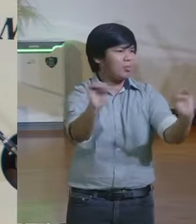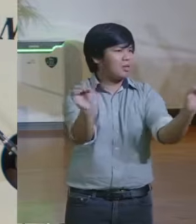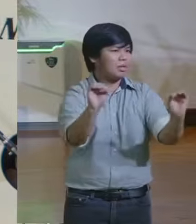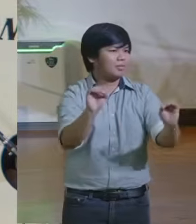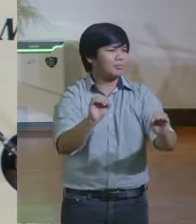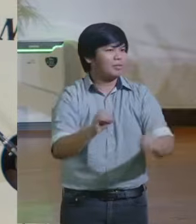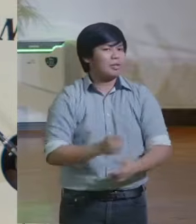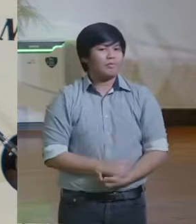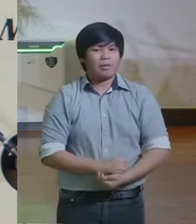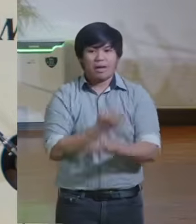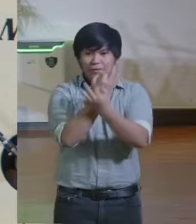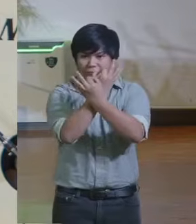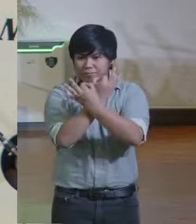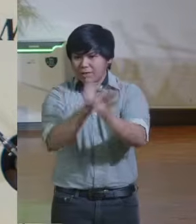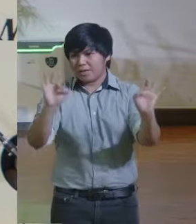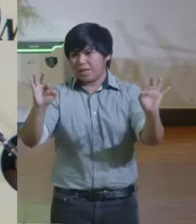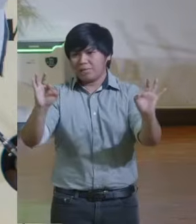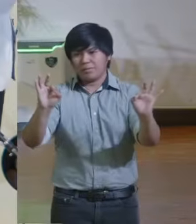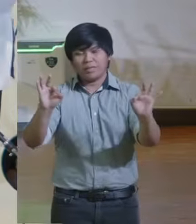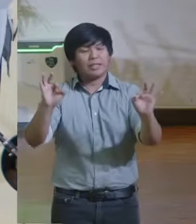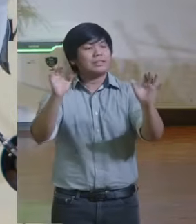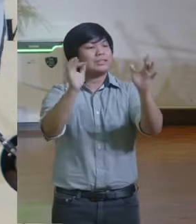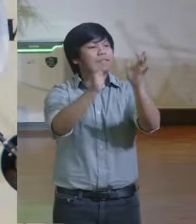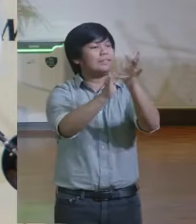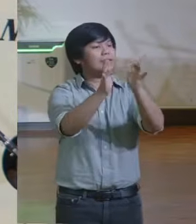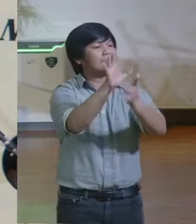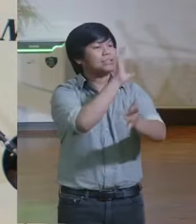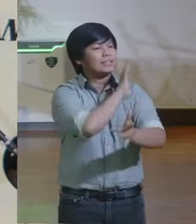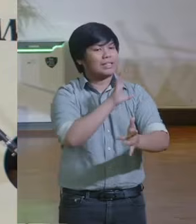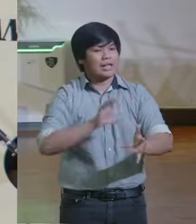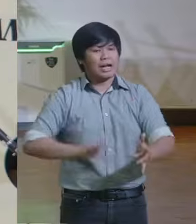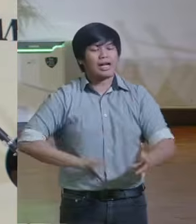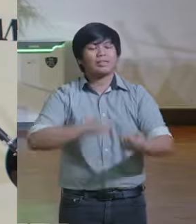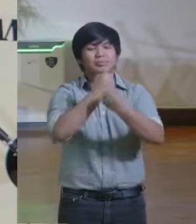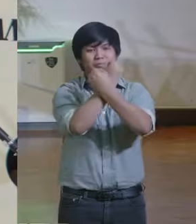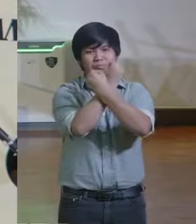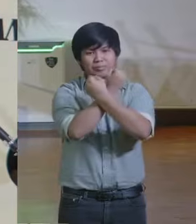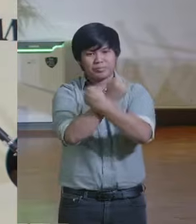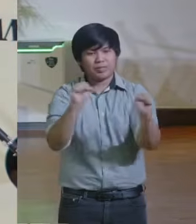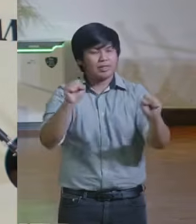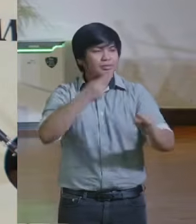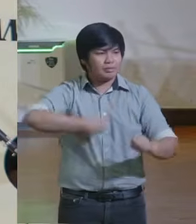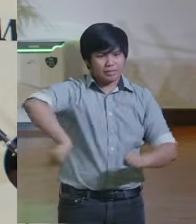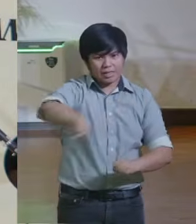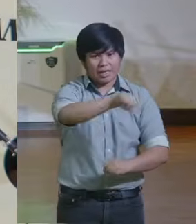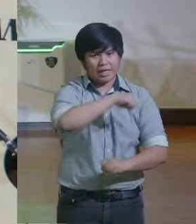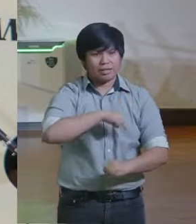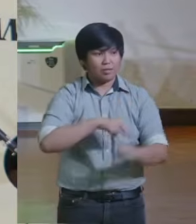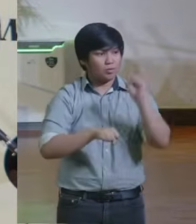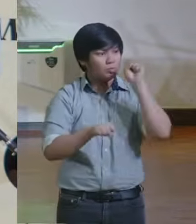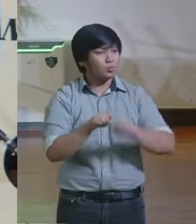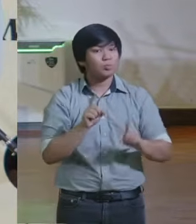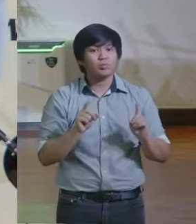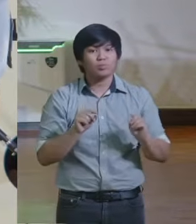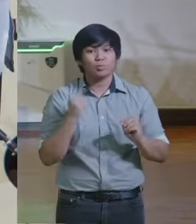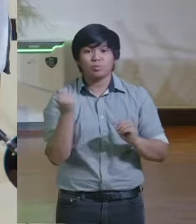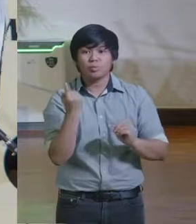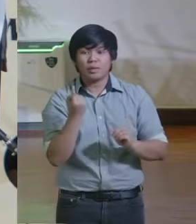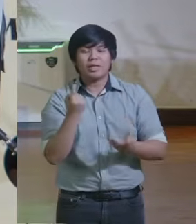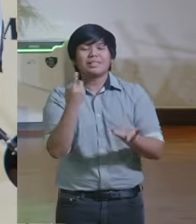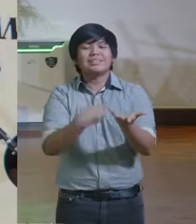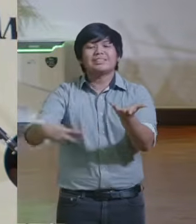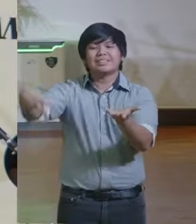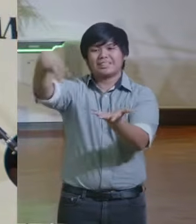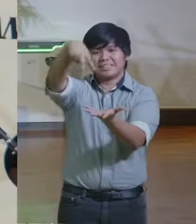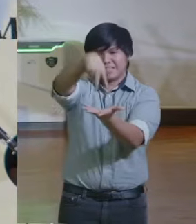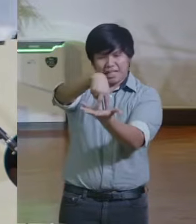For freedom, Christ has set us free. Stand firm therefore. Kaya po